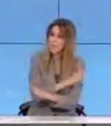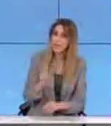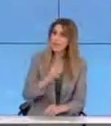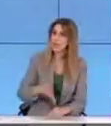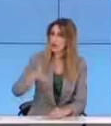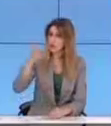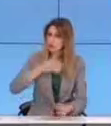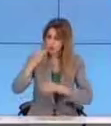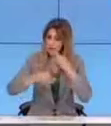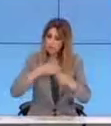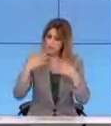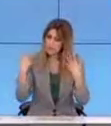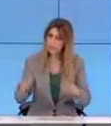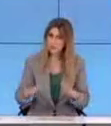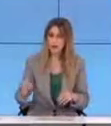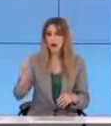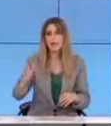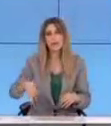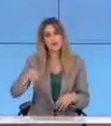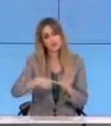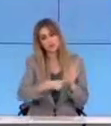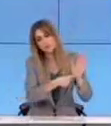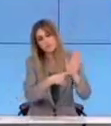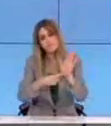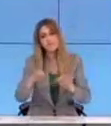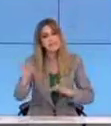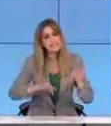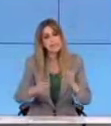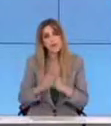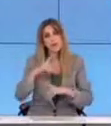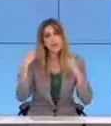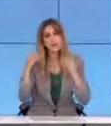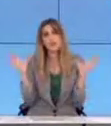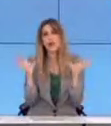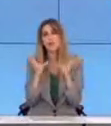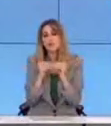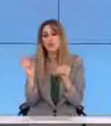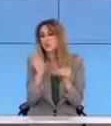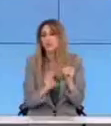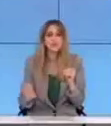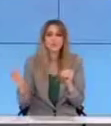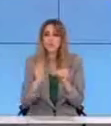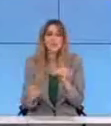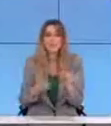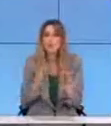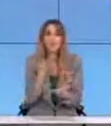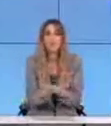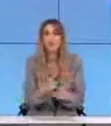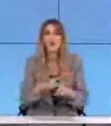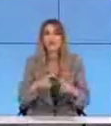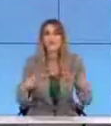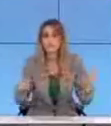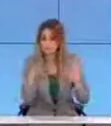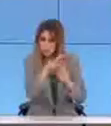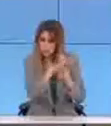της αξιωματικής αντιπολίτευσης για την ενίσχυση του τουρισμού, που δίνει έμφαση στη μείωση της φορολογίας. Συγκροτημένο